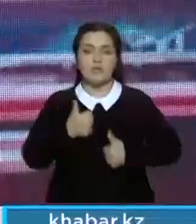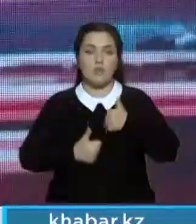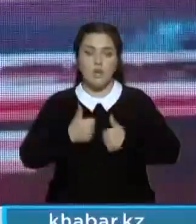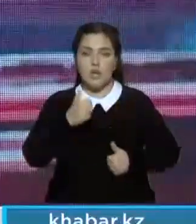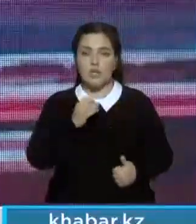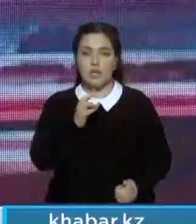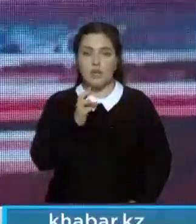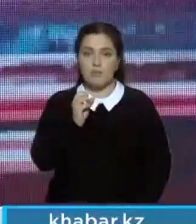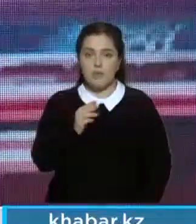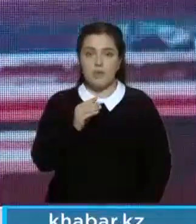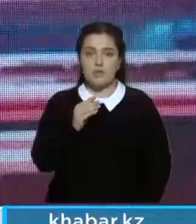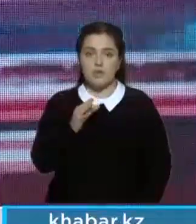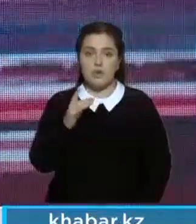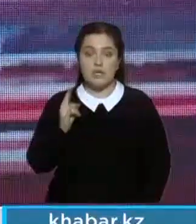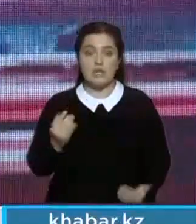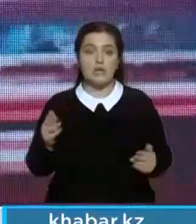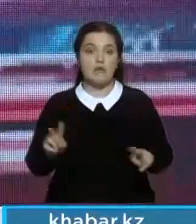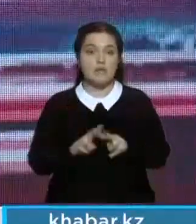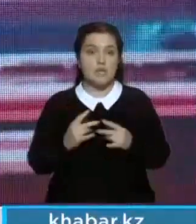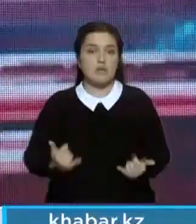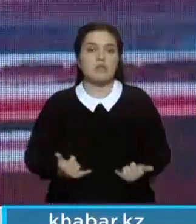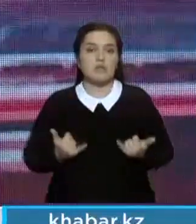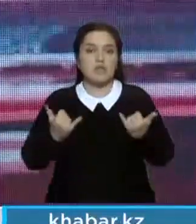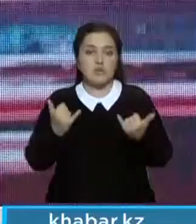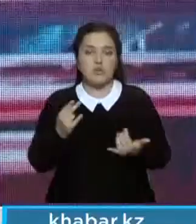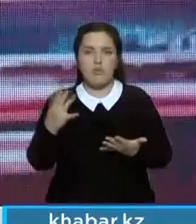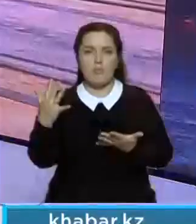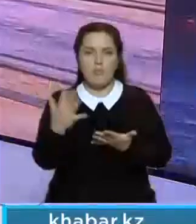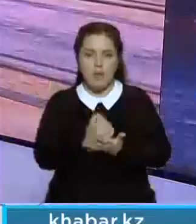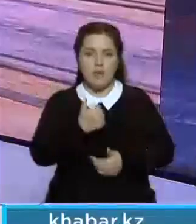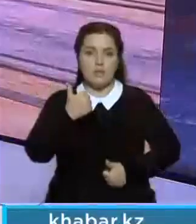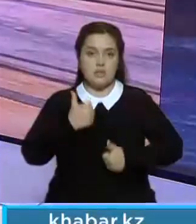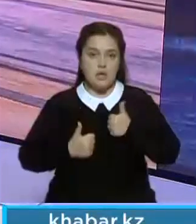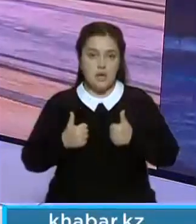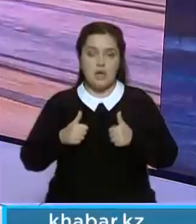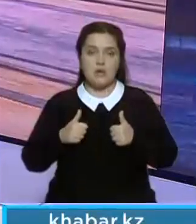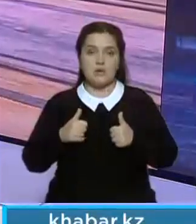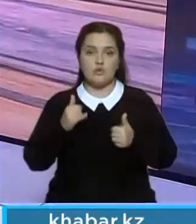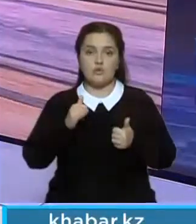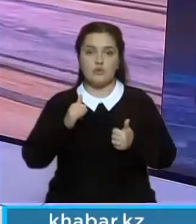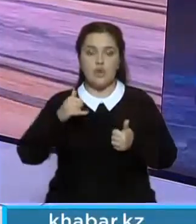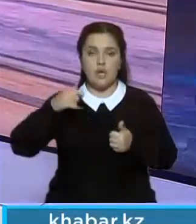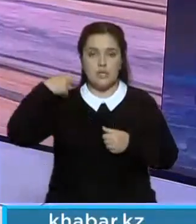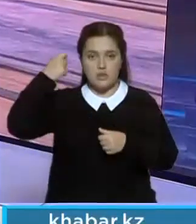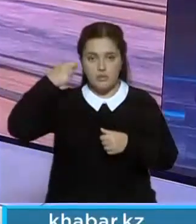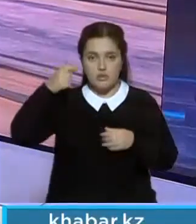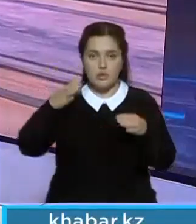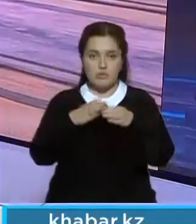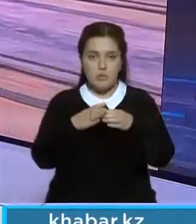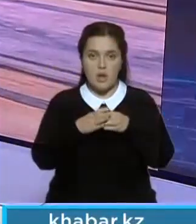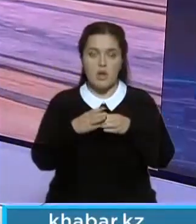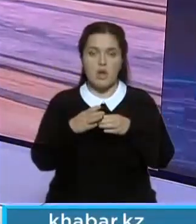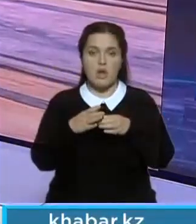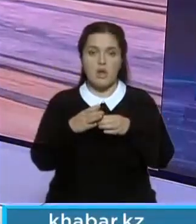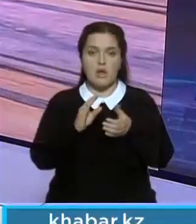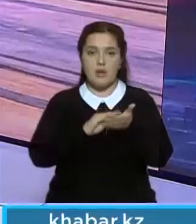– республиканский конкурс «Енбек Жолы». Сегодня в столице чествуют победителей состязания. На месте событий находится наша съемочная группа.